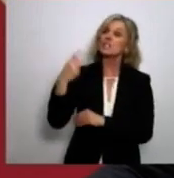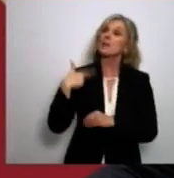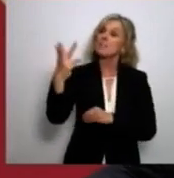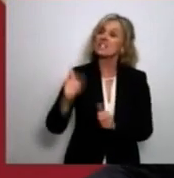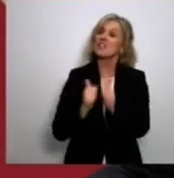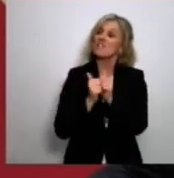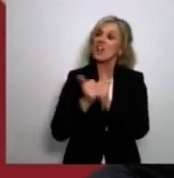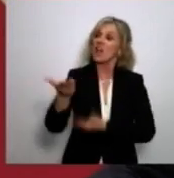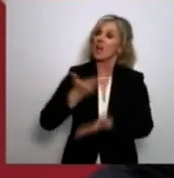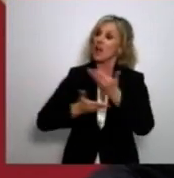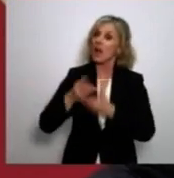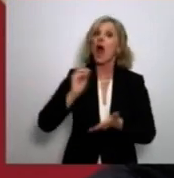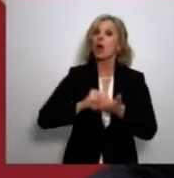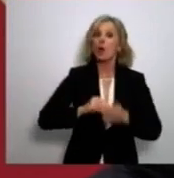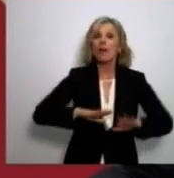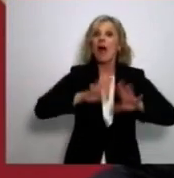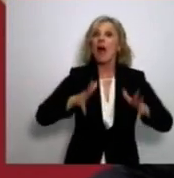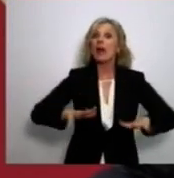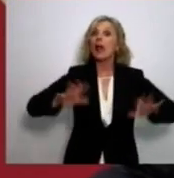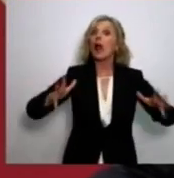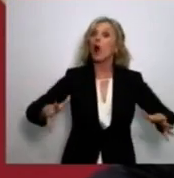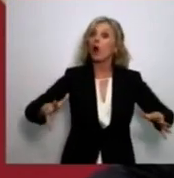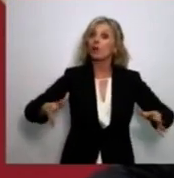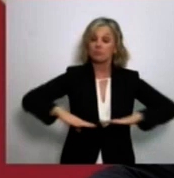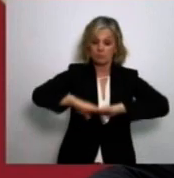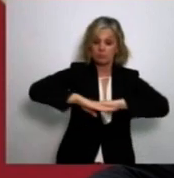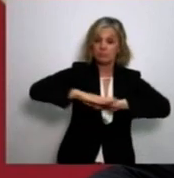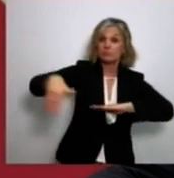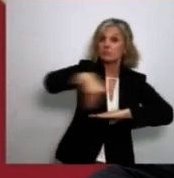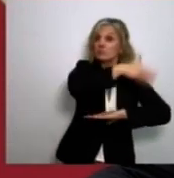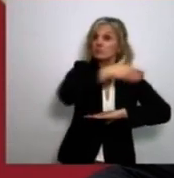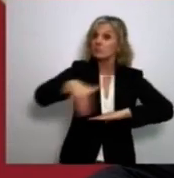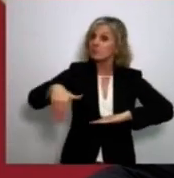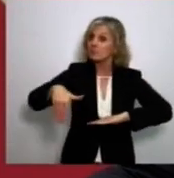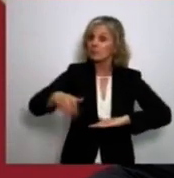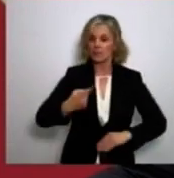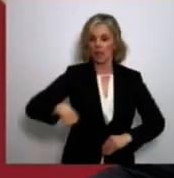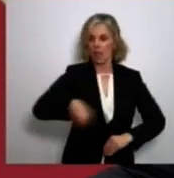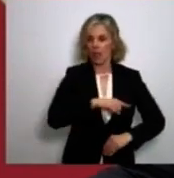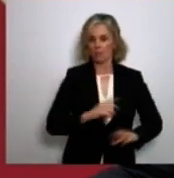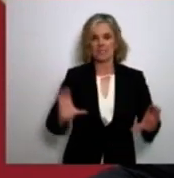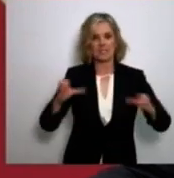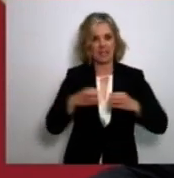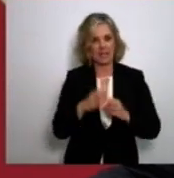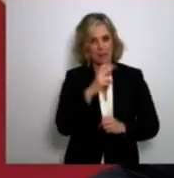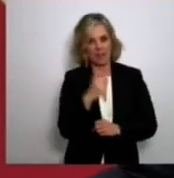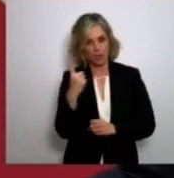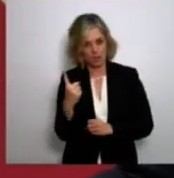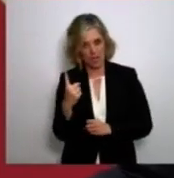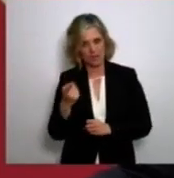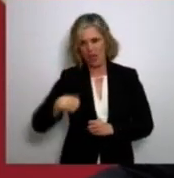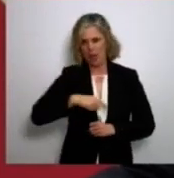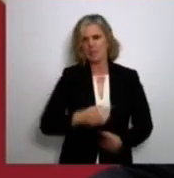και είναι οι πρέσπες του Αιγαίου. Στο κίνημα 21 δεν κατεβήκαμε στην πολιτική και στις εκλογές επειδή είμαστε